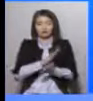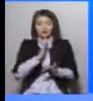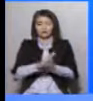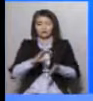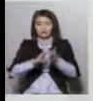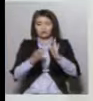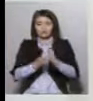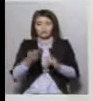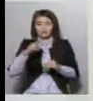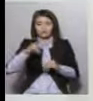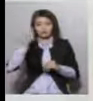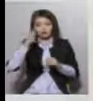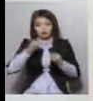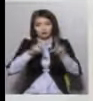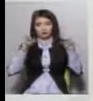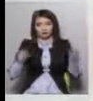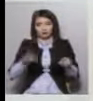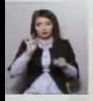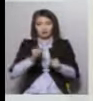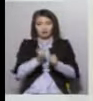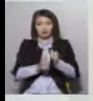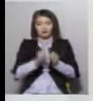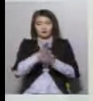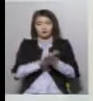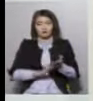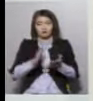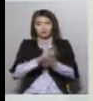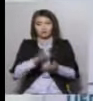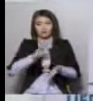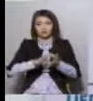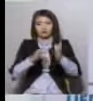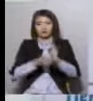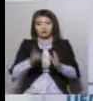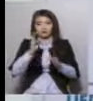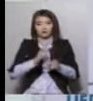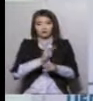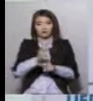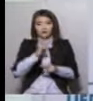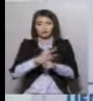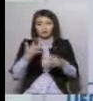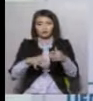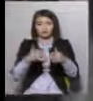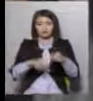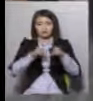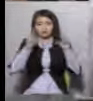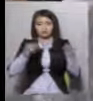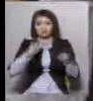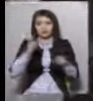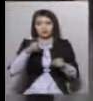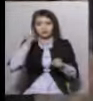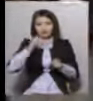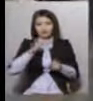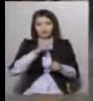школьников. Торжественное перерезание ленты и в IT-класс, расположенный в Уштерекской средней школе, входят первые ученики. Кабинет оснащен